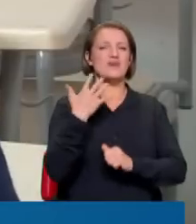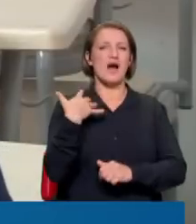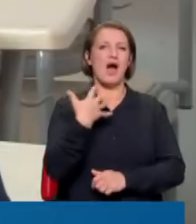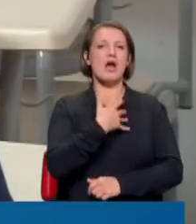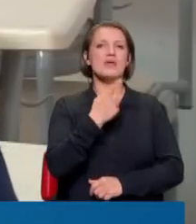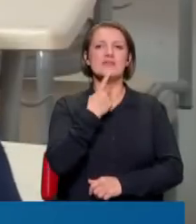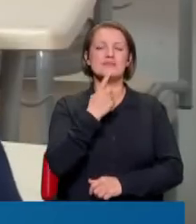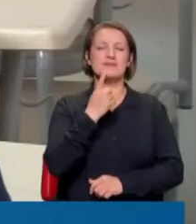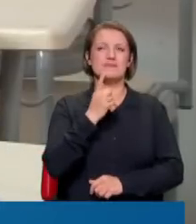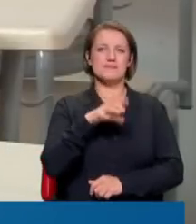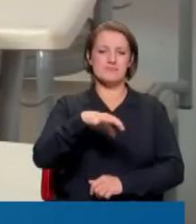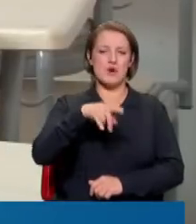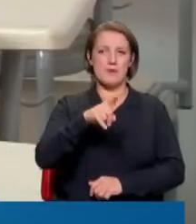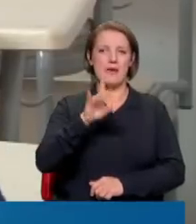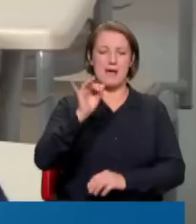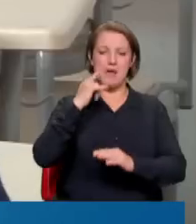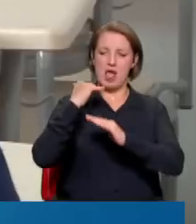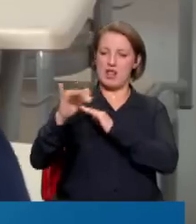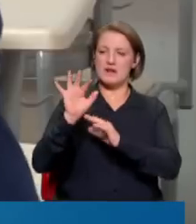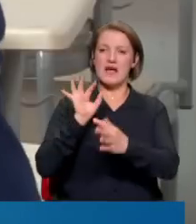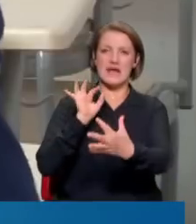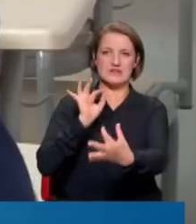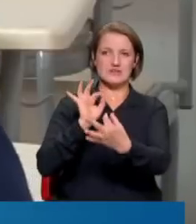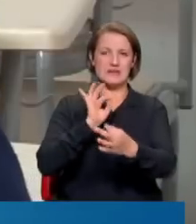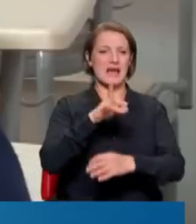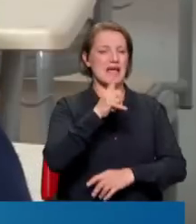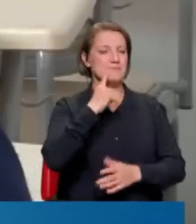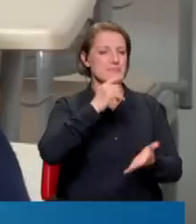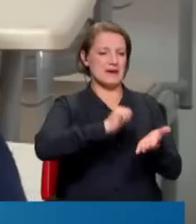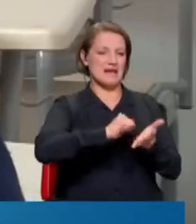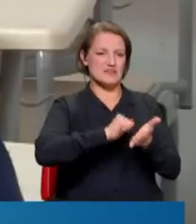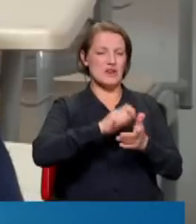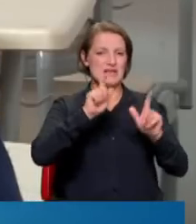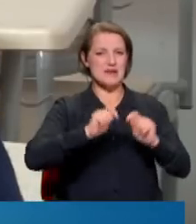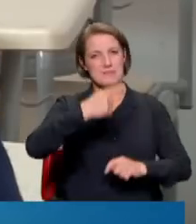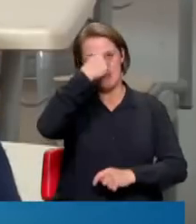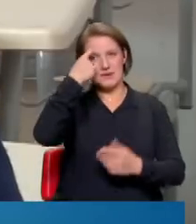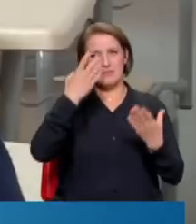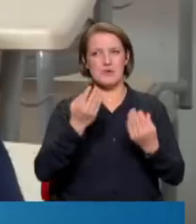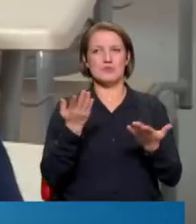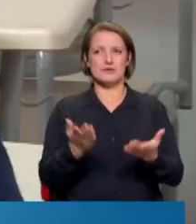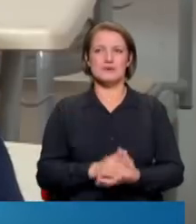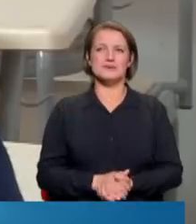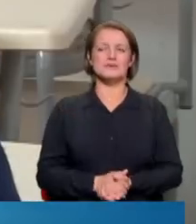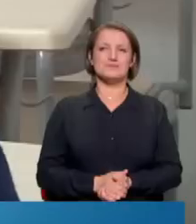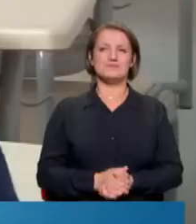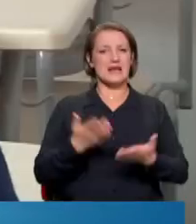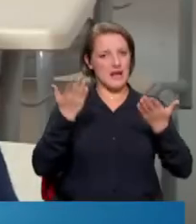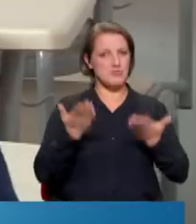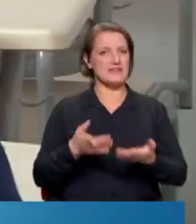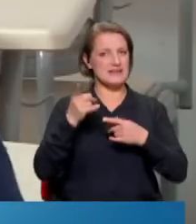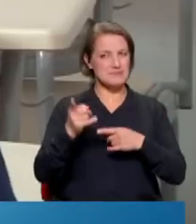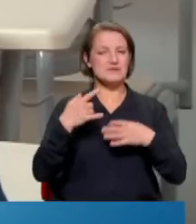çip anadalda da hem halklarla ilişkiler hem de gazetecilik yapma olanağım oldu ona tercih ettim kabul